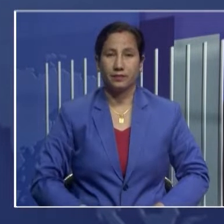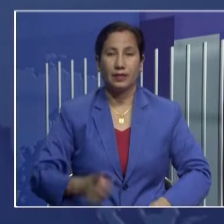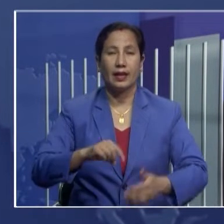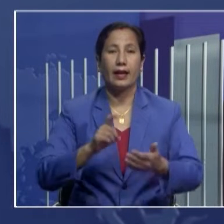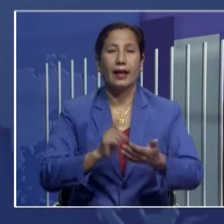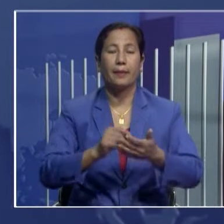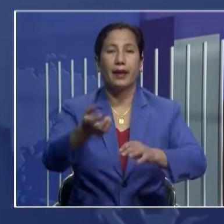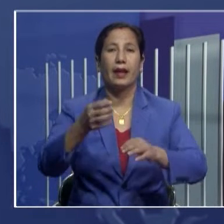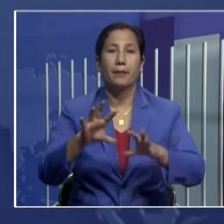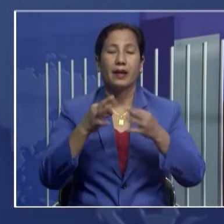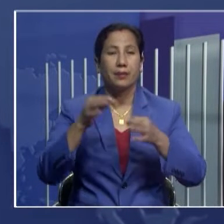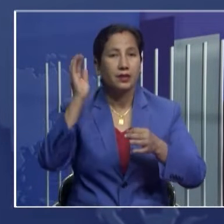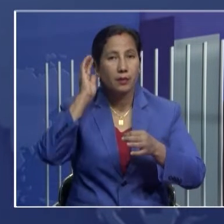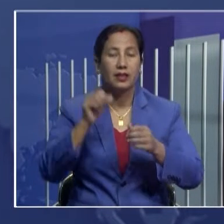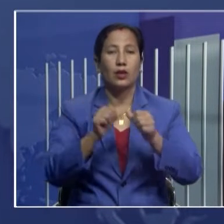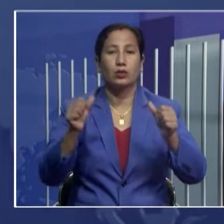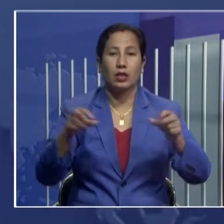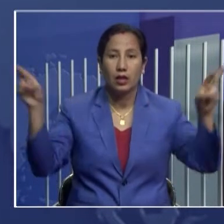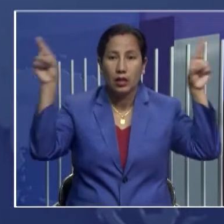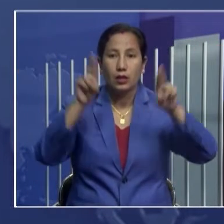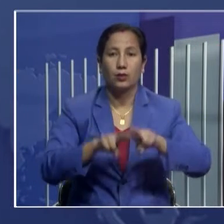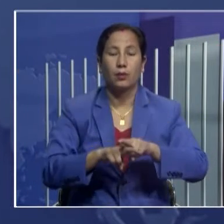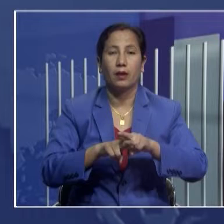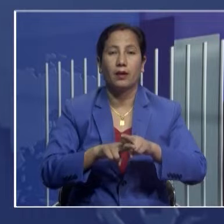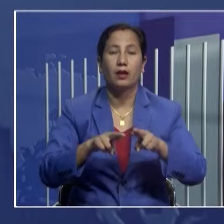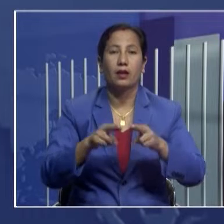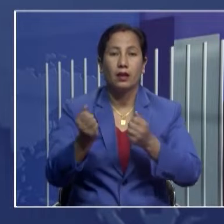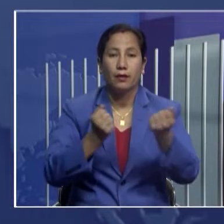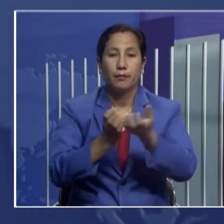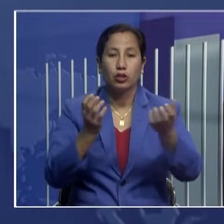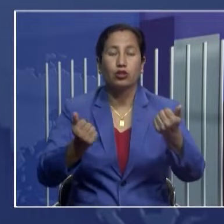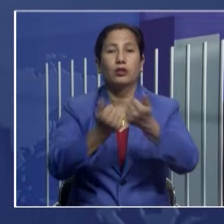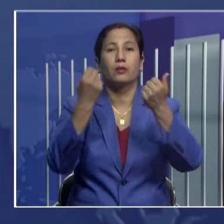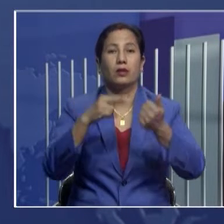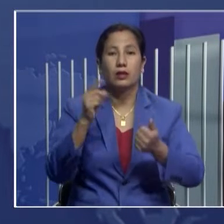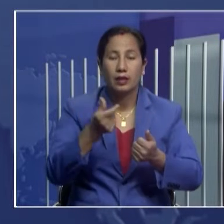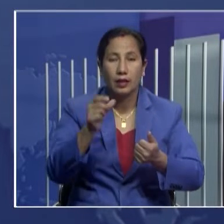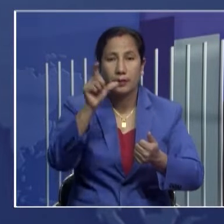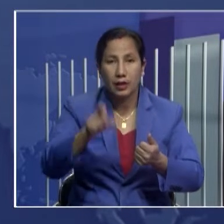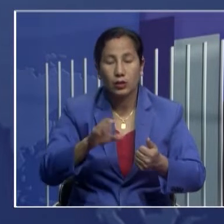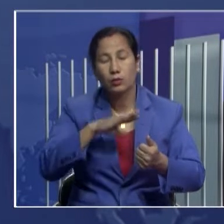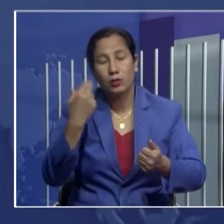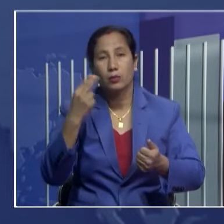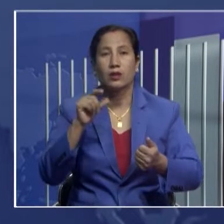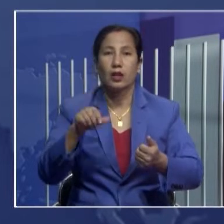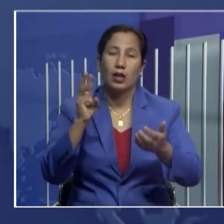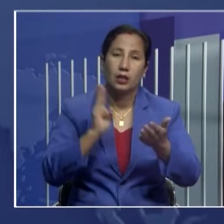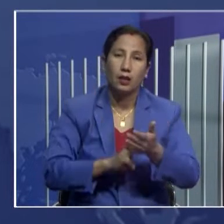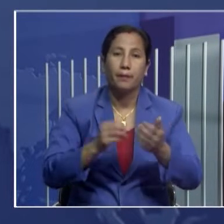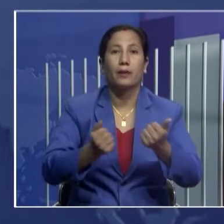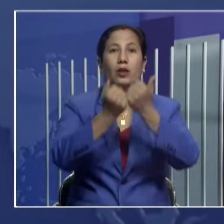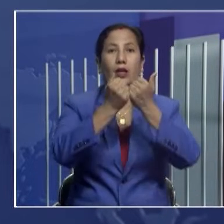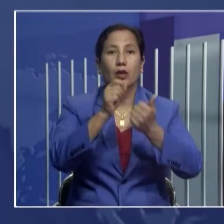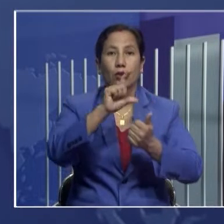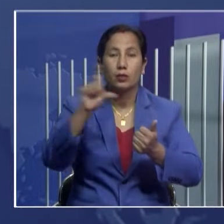हामीलाई स्टुडियोमा प्राप्त समाचार अनुसार रोल्पामा बस दुर्घटना भएको छ, केही व्यक्तिको मृत्यु भएको छ र अहिले थप घटनाका